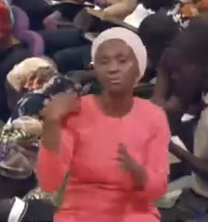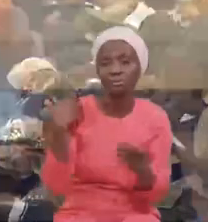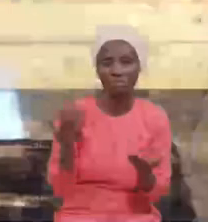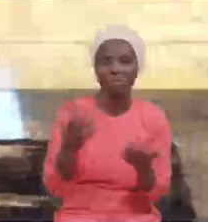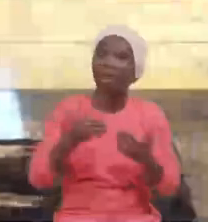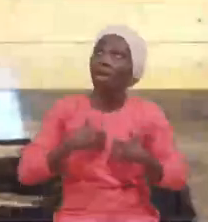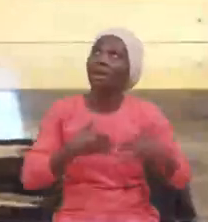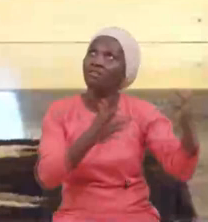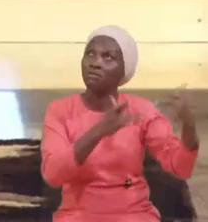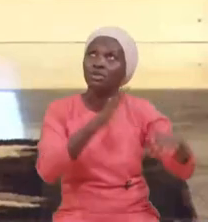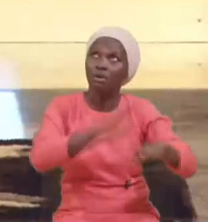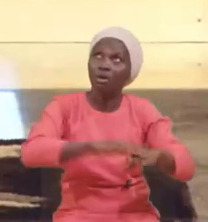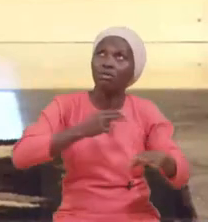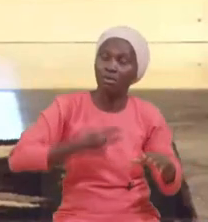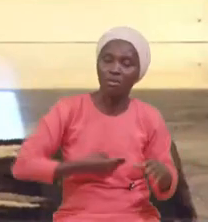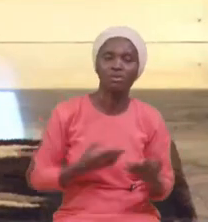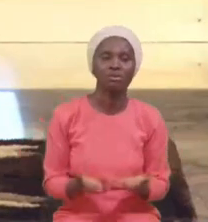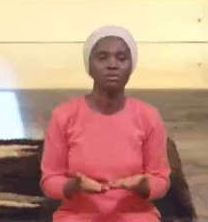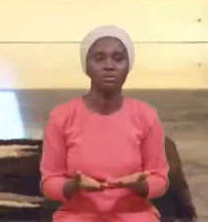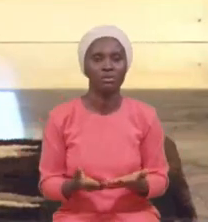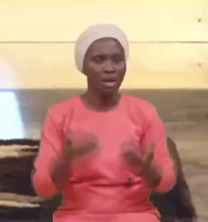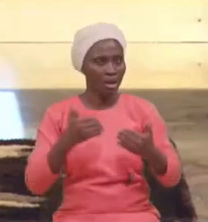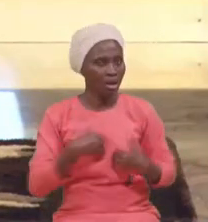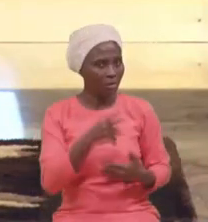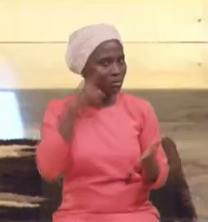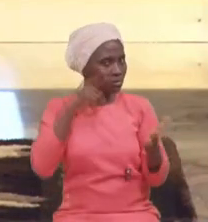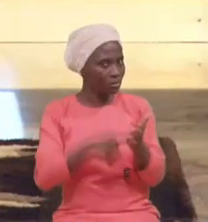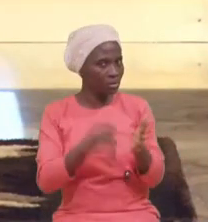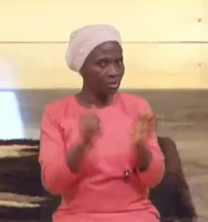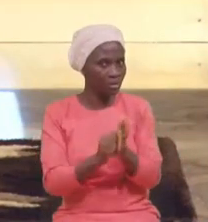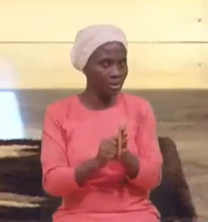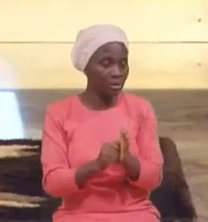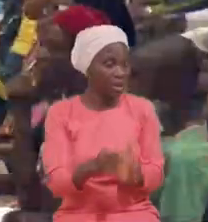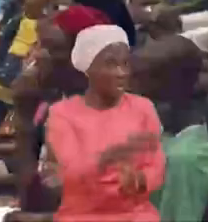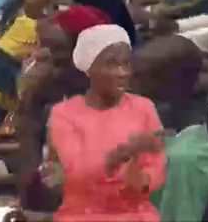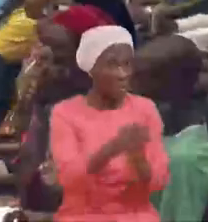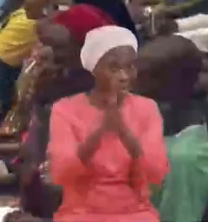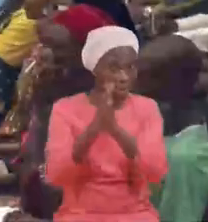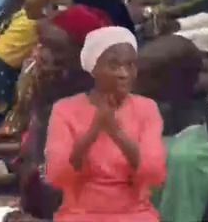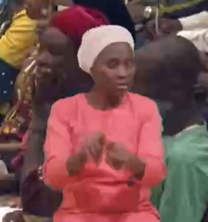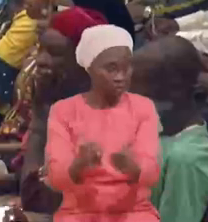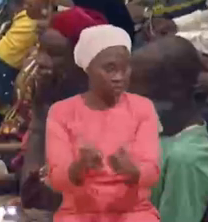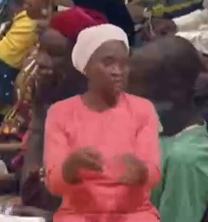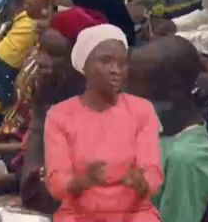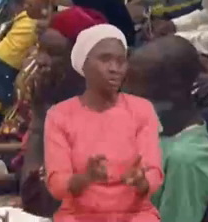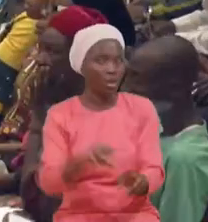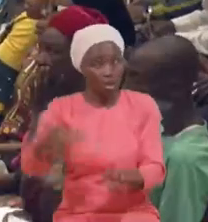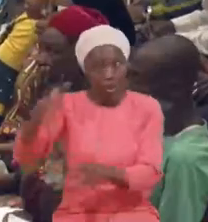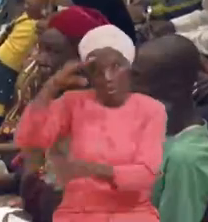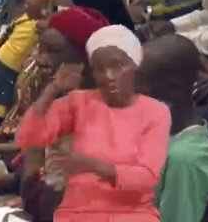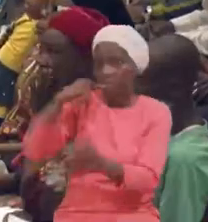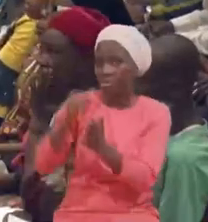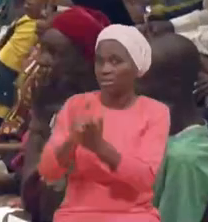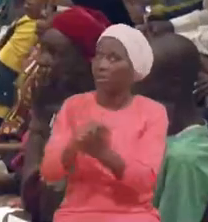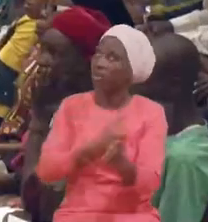maître, aie pitié de nous. Avez-vous remarqué qu'ils ont prié de façon différente? L'homme l'a dit que «